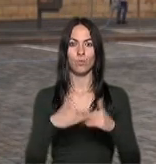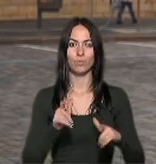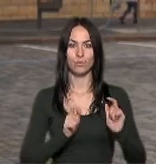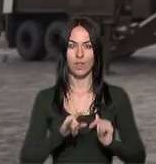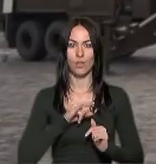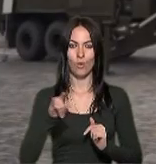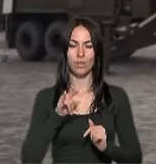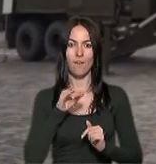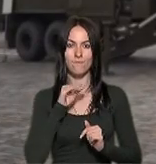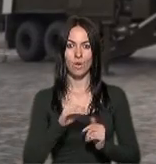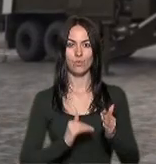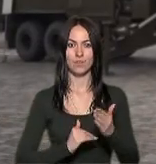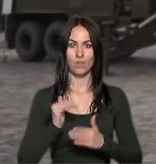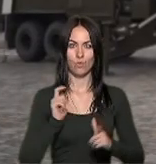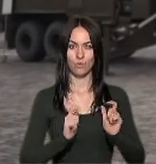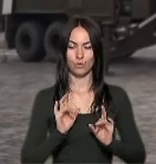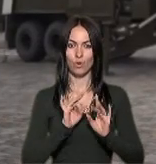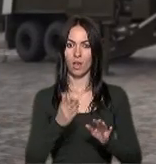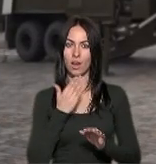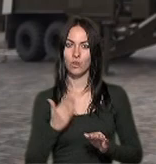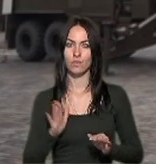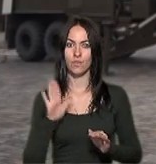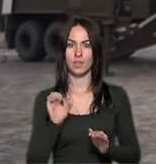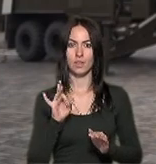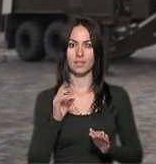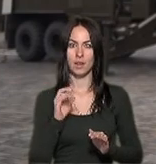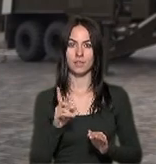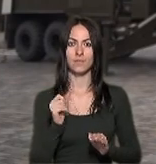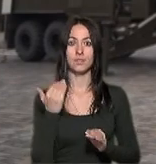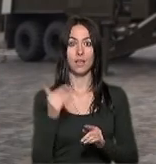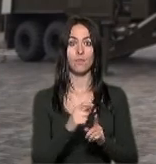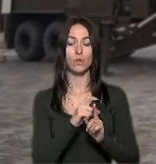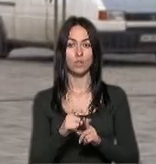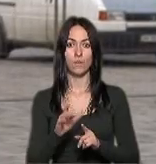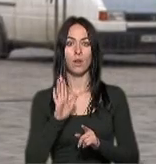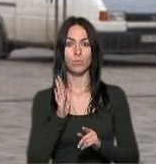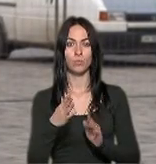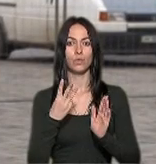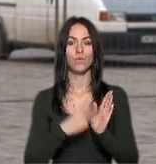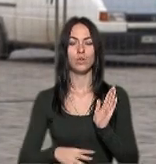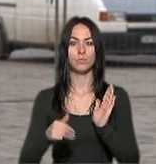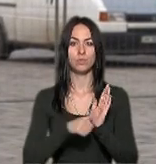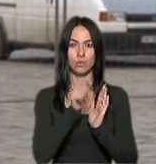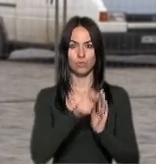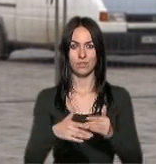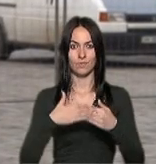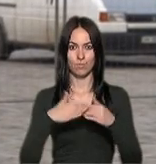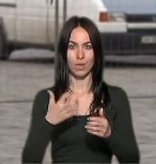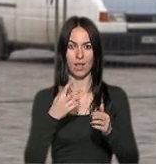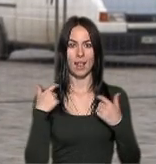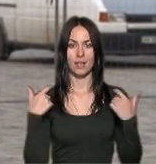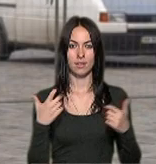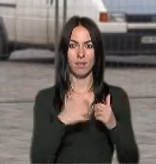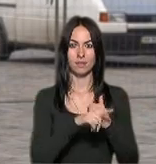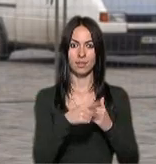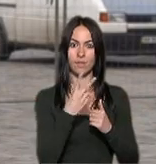вишу, розповів речник Міноборони області Віталій Саранцев. За його словами, випускатимуться 86 лейтенантів, серед них 2 учасників